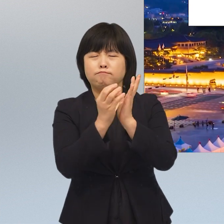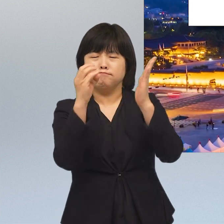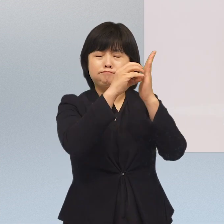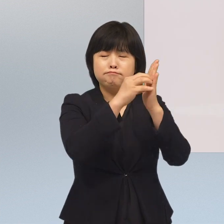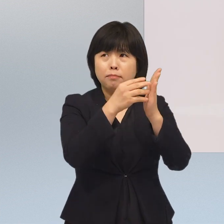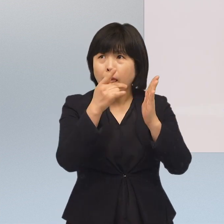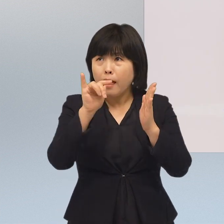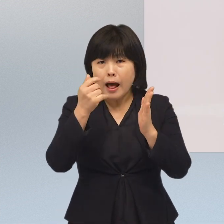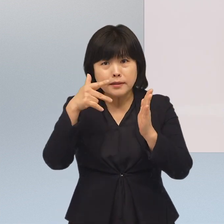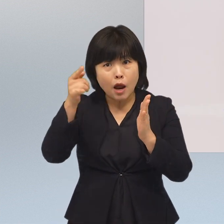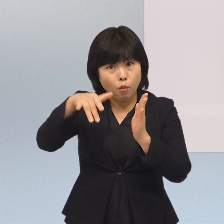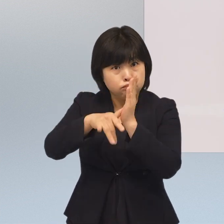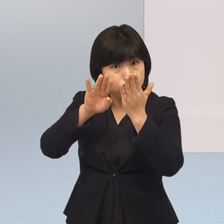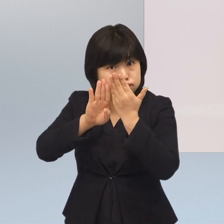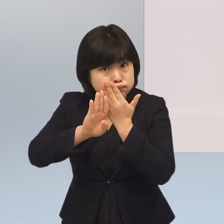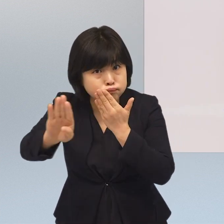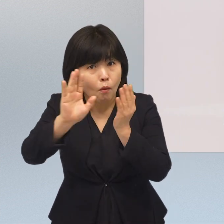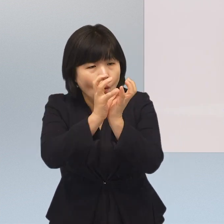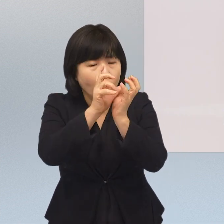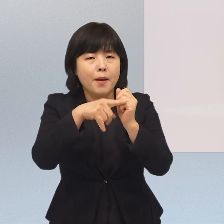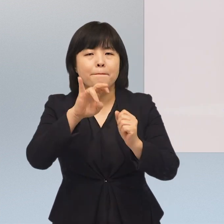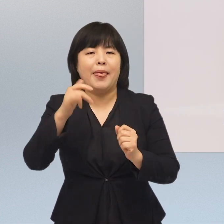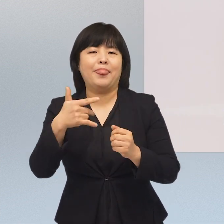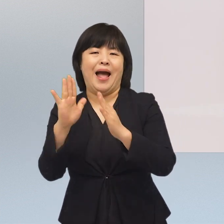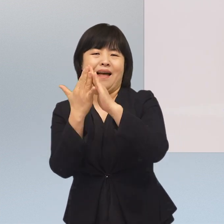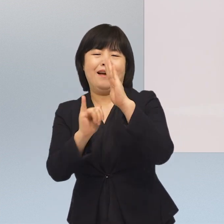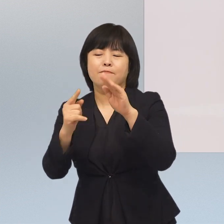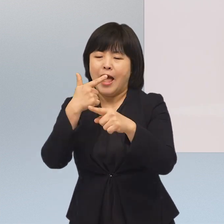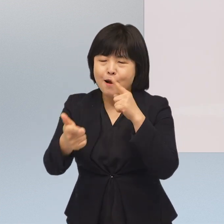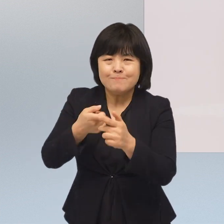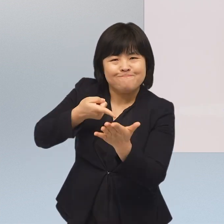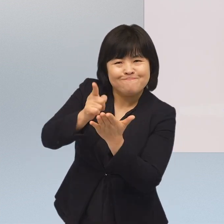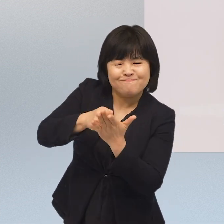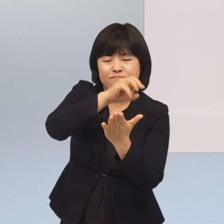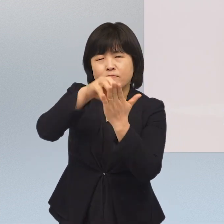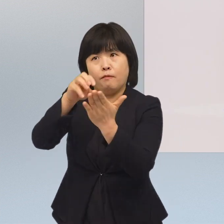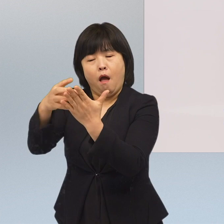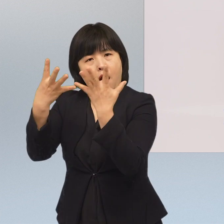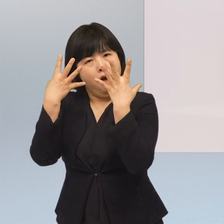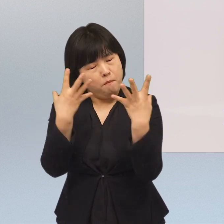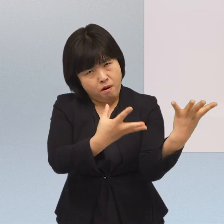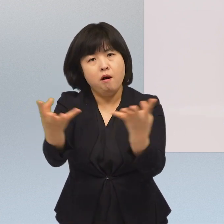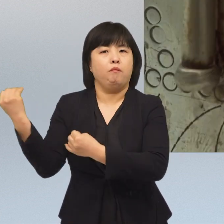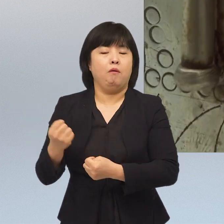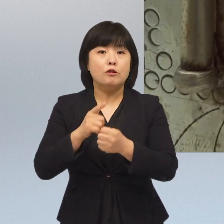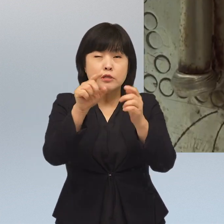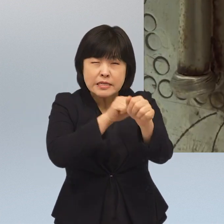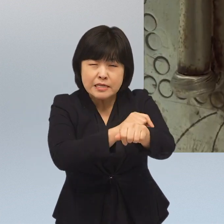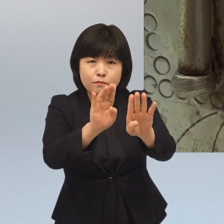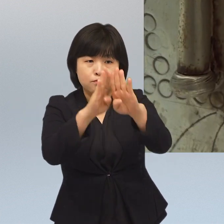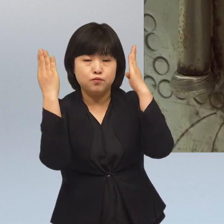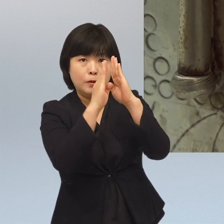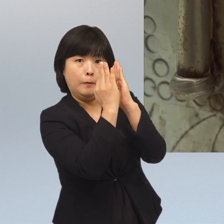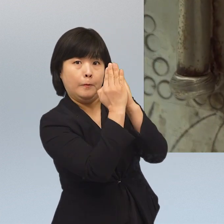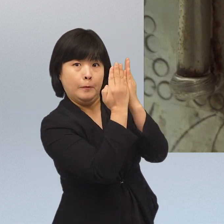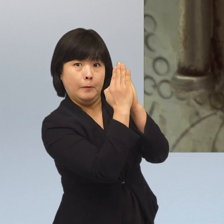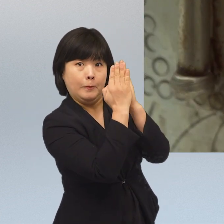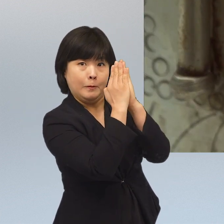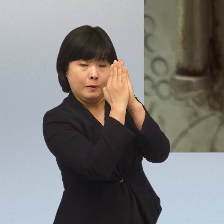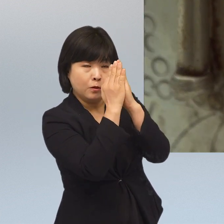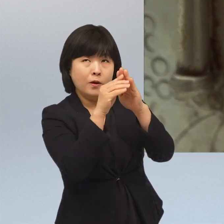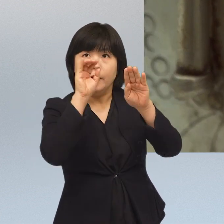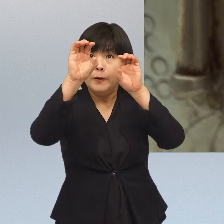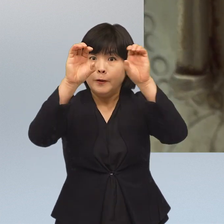들어가는데 이 대한제국 이후에 이 오약꽃이 민가의 이 목공예에서 많이 보여집니다. 그래서 경첩이라든지 장석